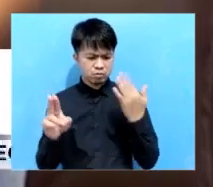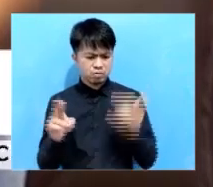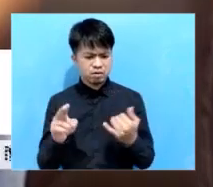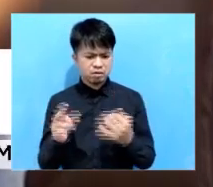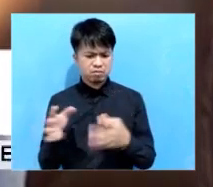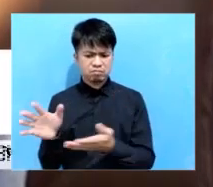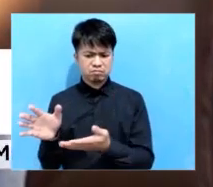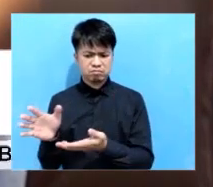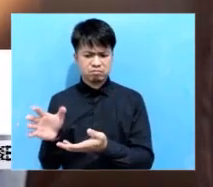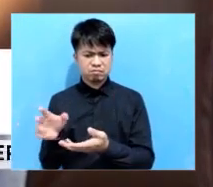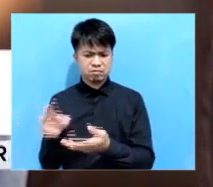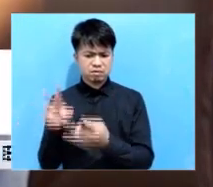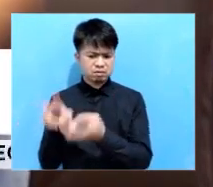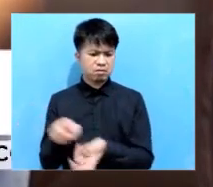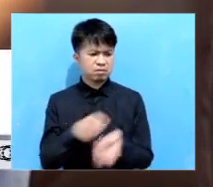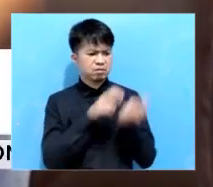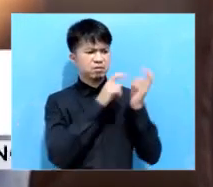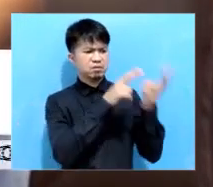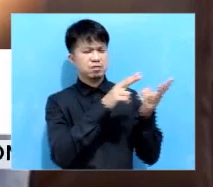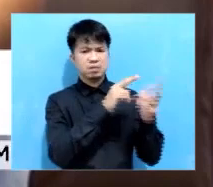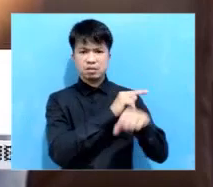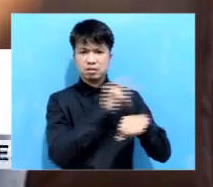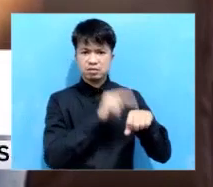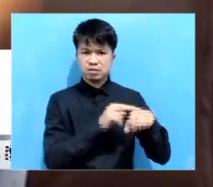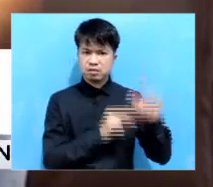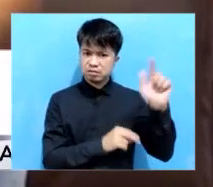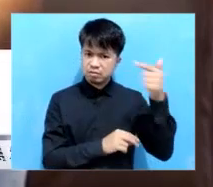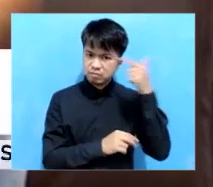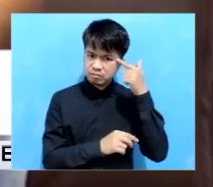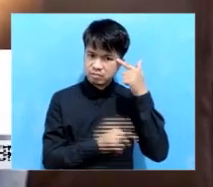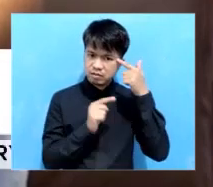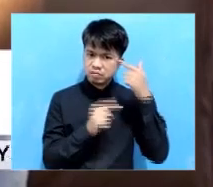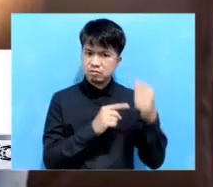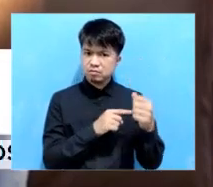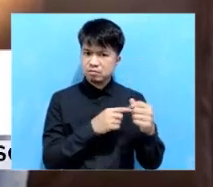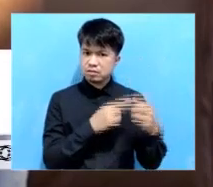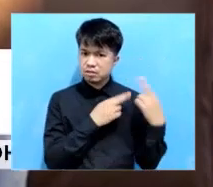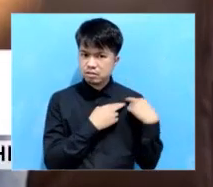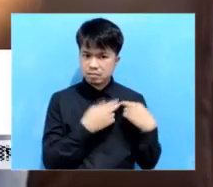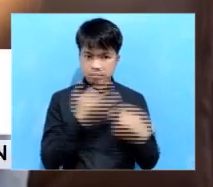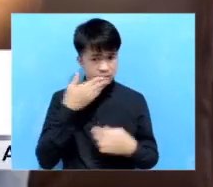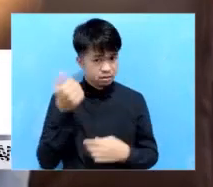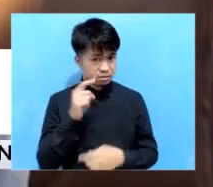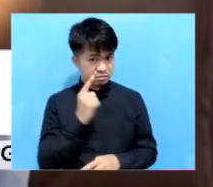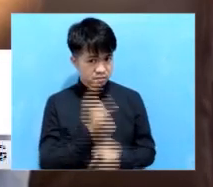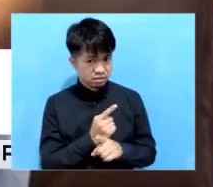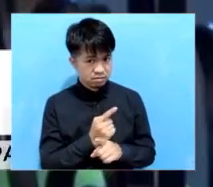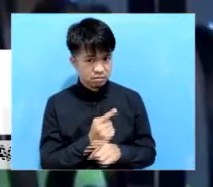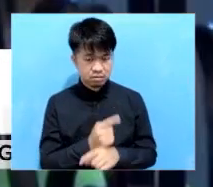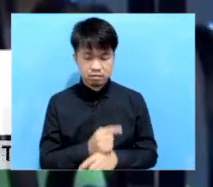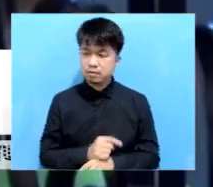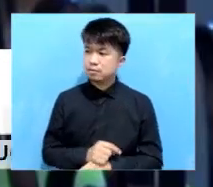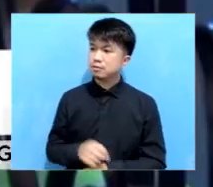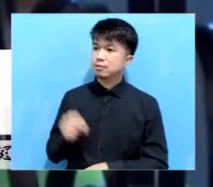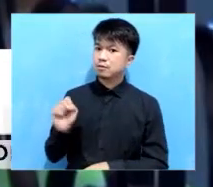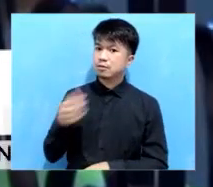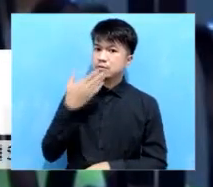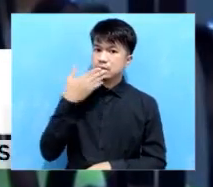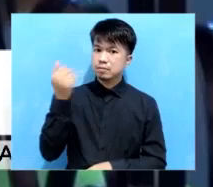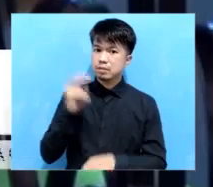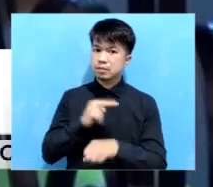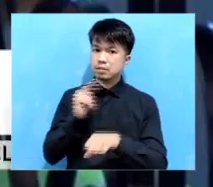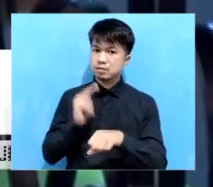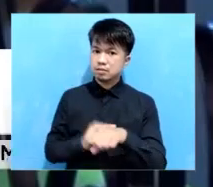and transfer it to the national government? Do you think that is better? It is better for the dapat sa national government ang humawak